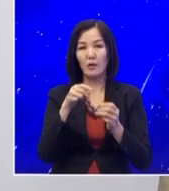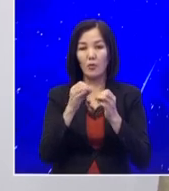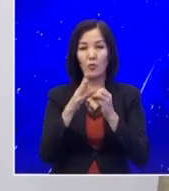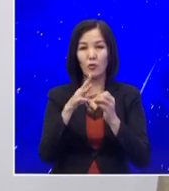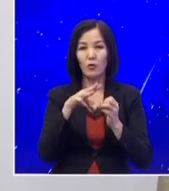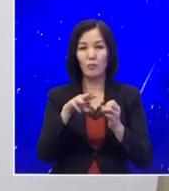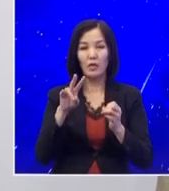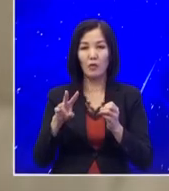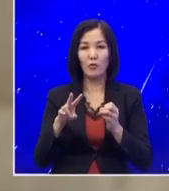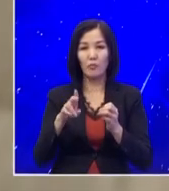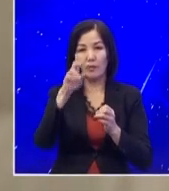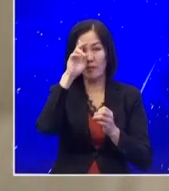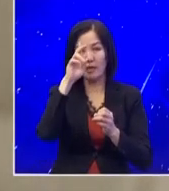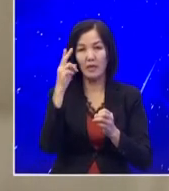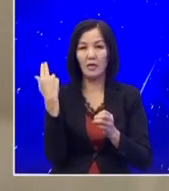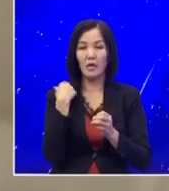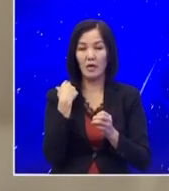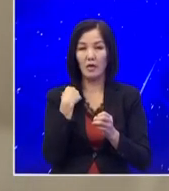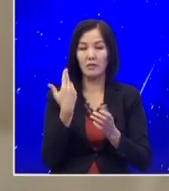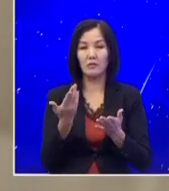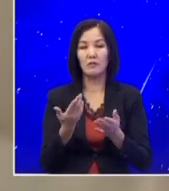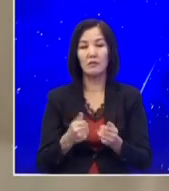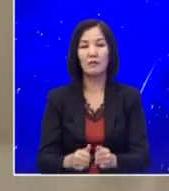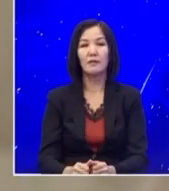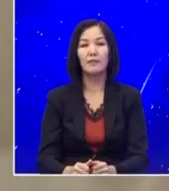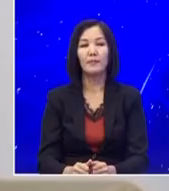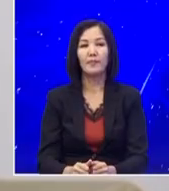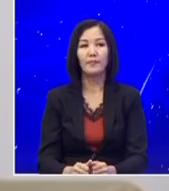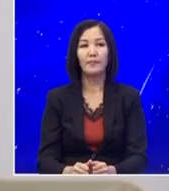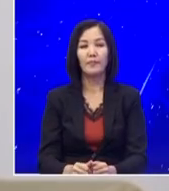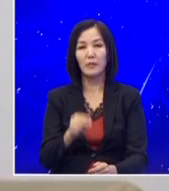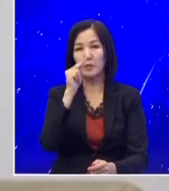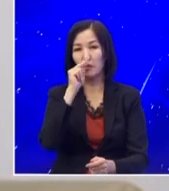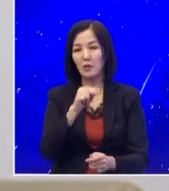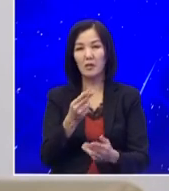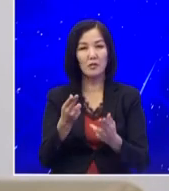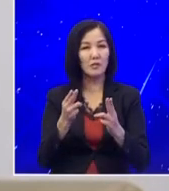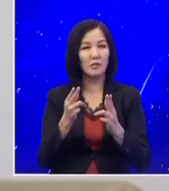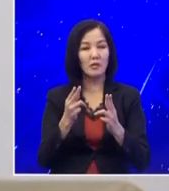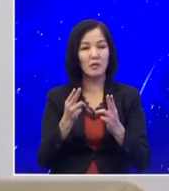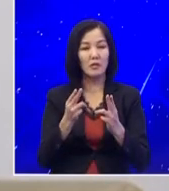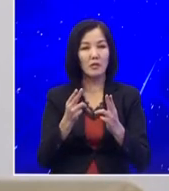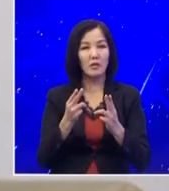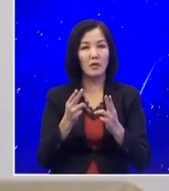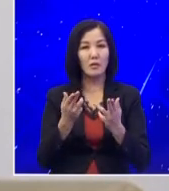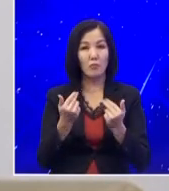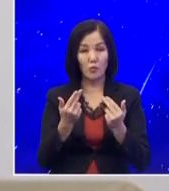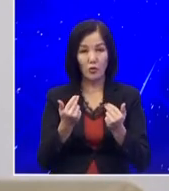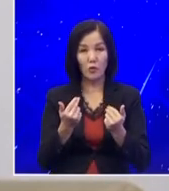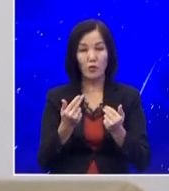теңге мемлекетке ірі мөлшерде залал келтірді. Олар жаңа кінәсін мойындауына байланысты қамауға